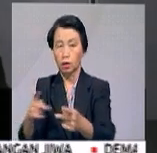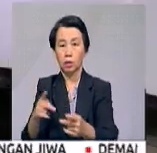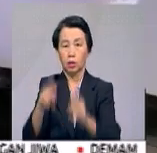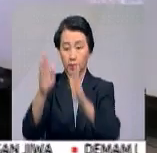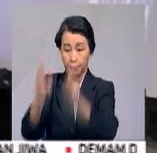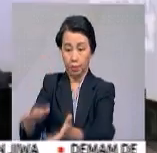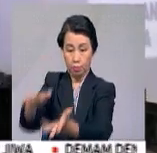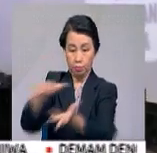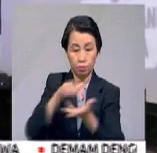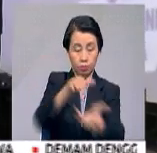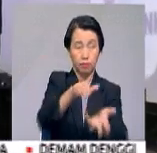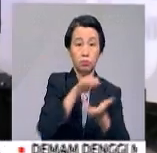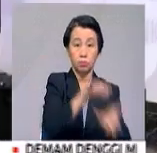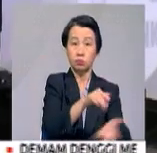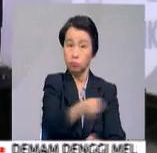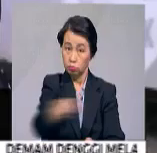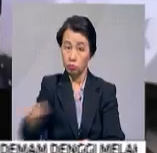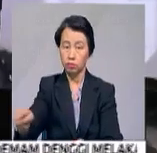penyumbang.